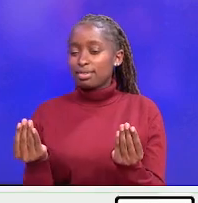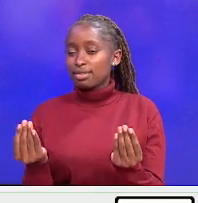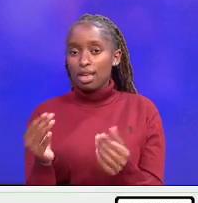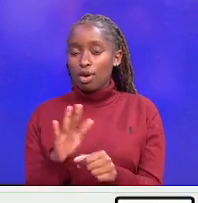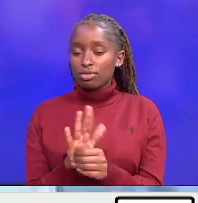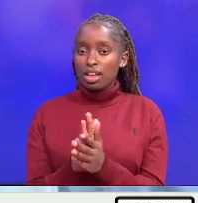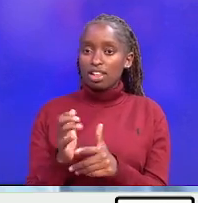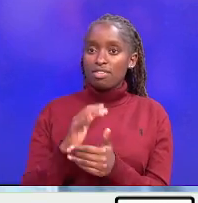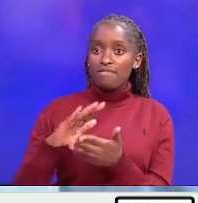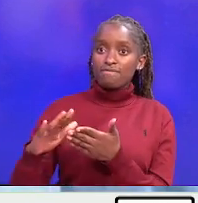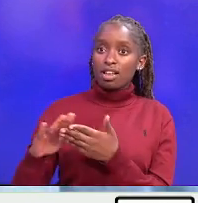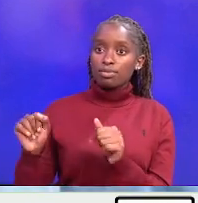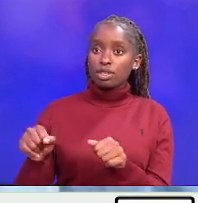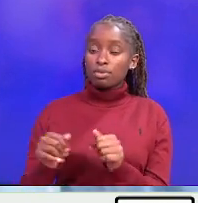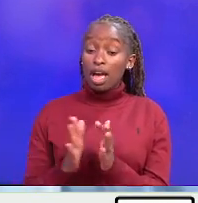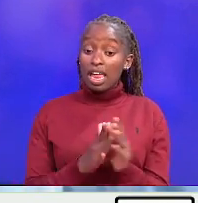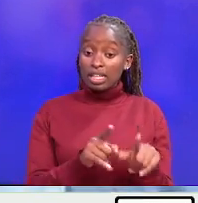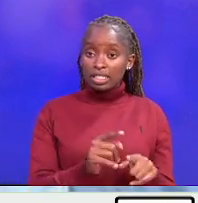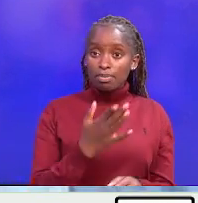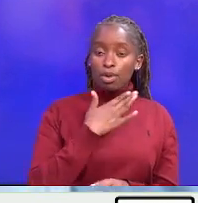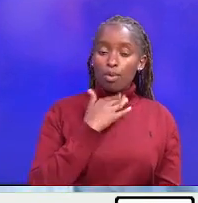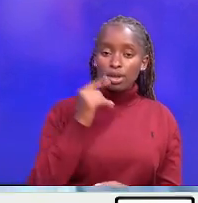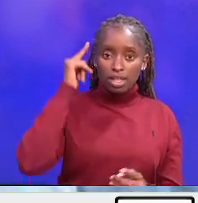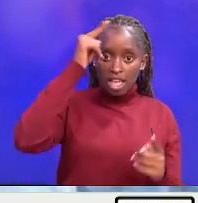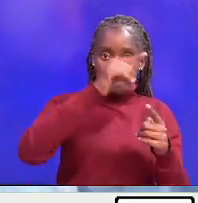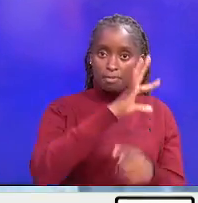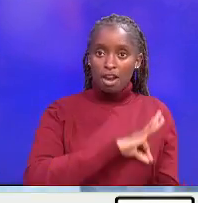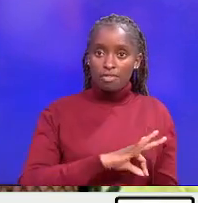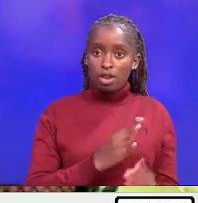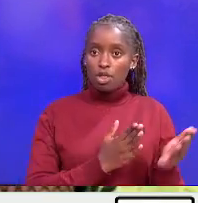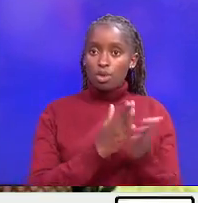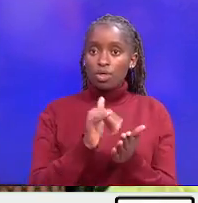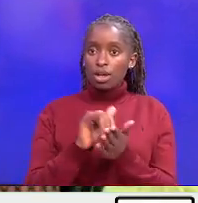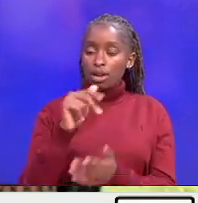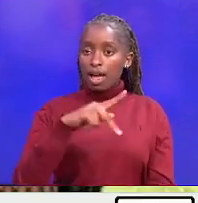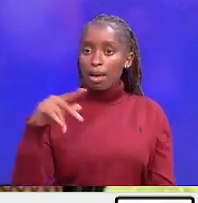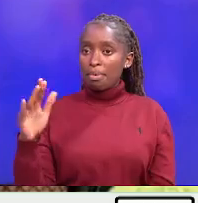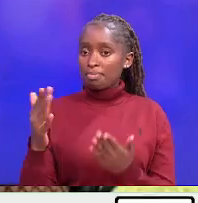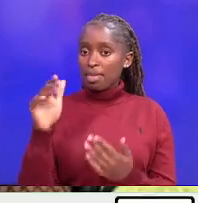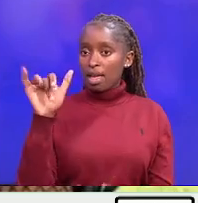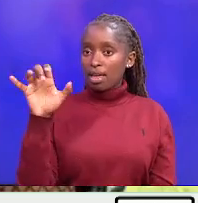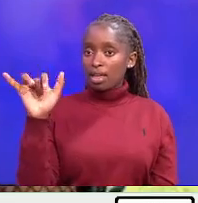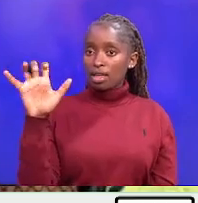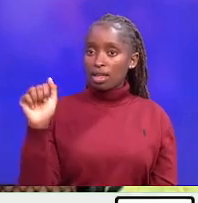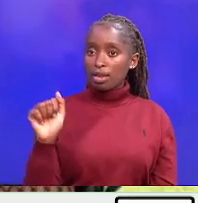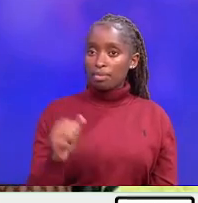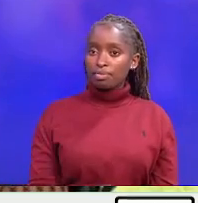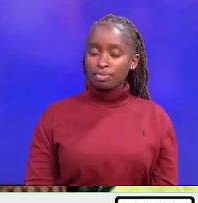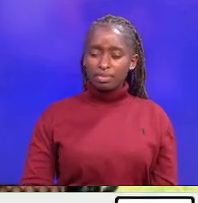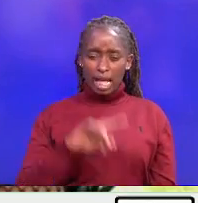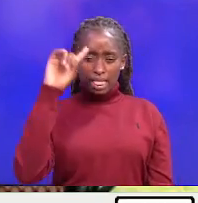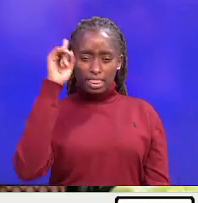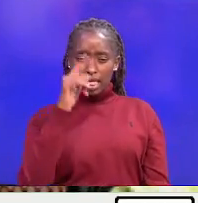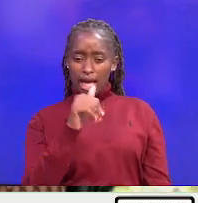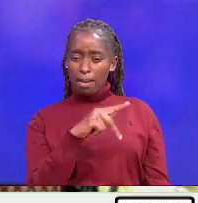na haraka, na pia wanapania kufaidika kupitia app ya Yeah. I think the account is very beneficial as for me as a student.